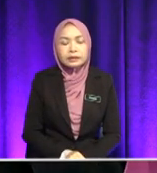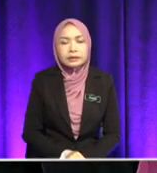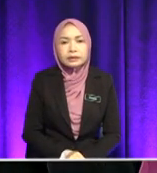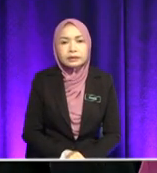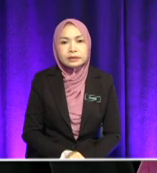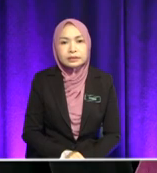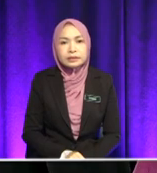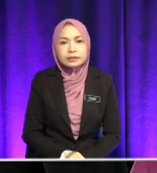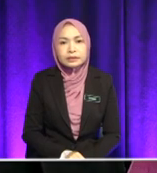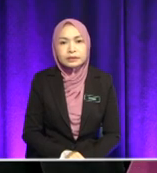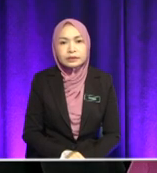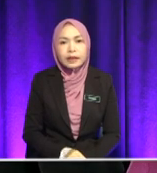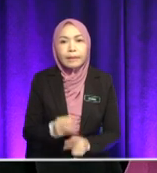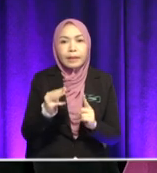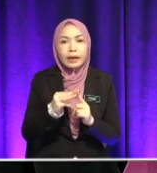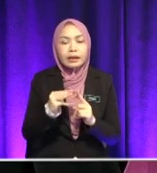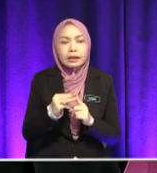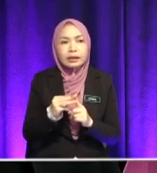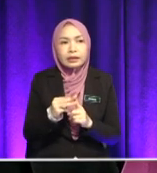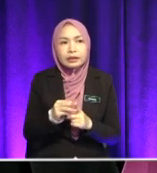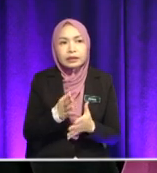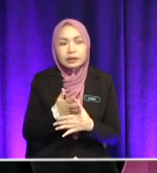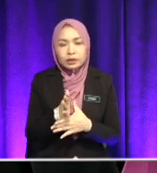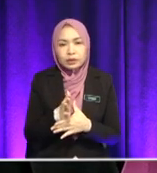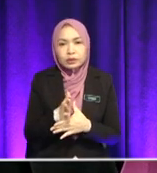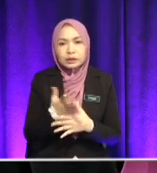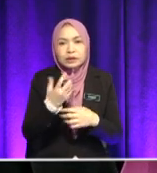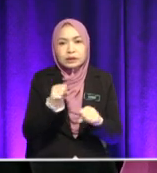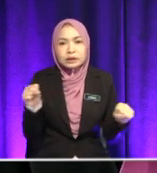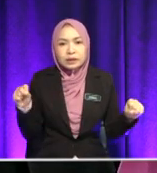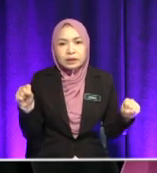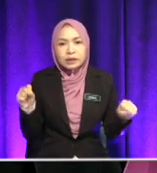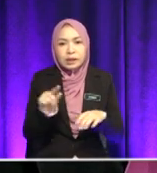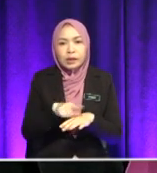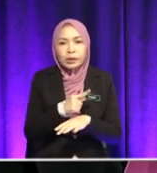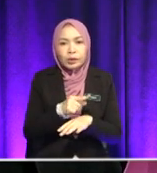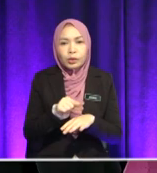maka yang kedua oke kemudian seorang kata selesaikan menggunakan